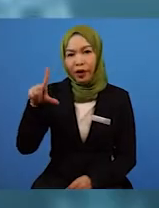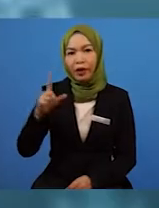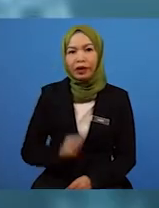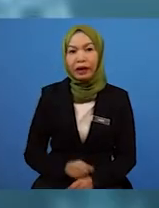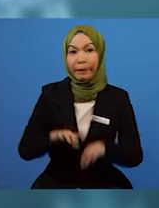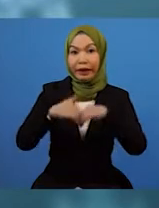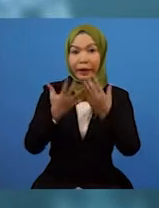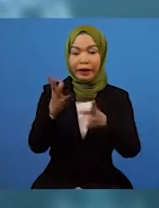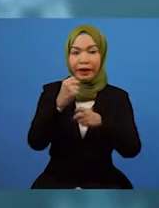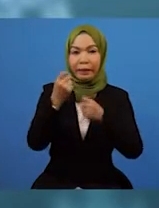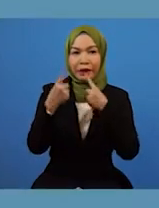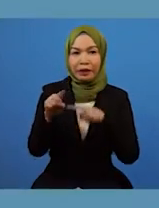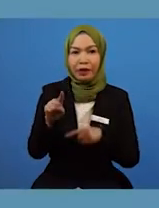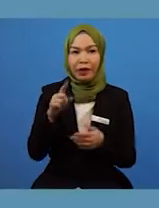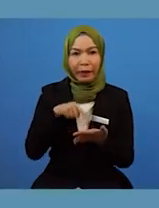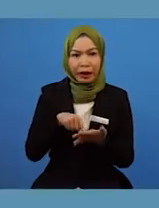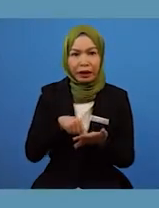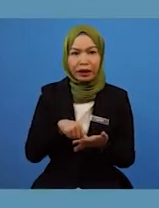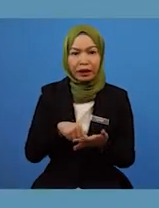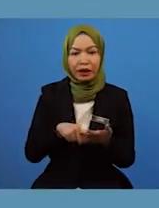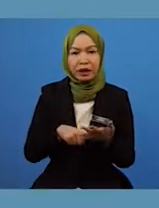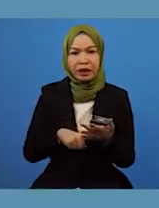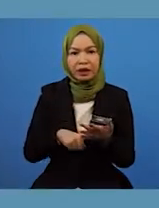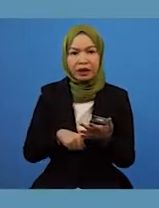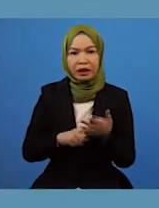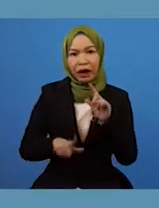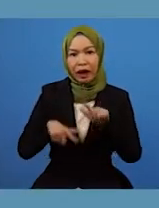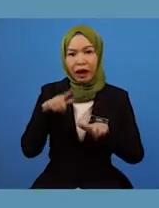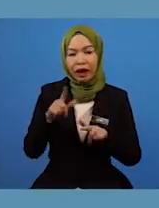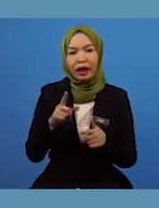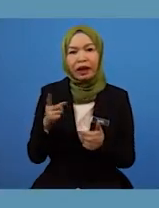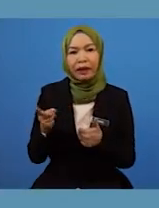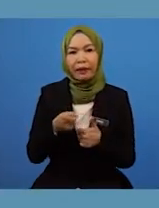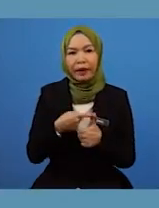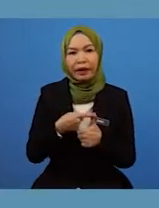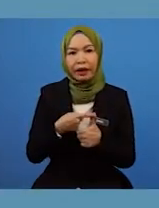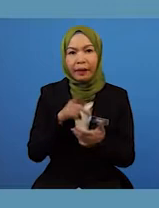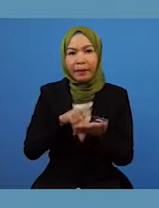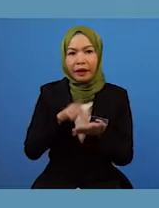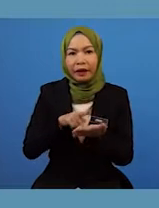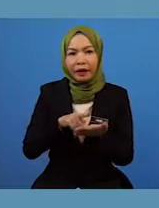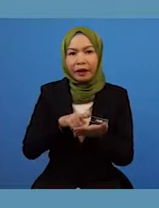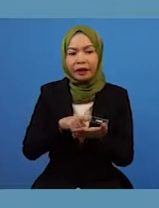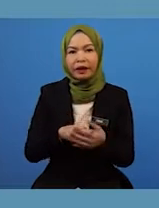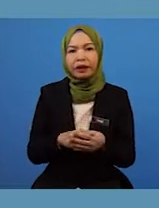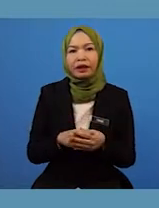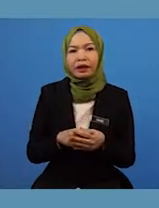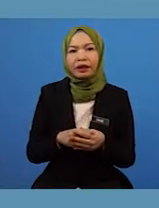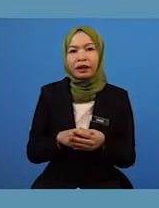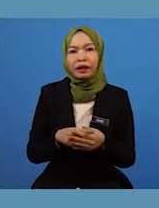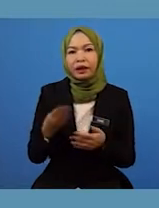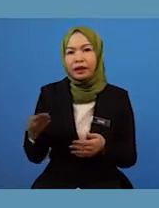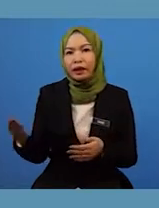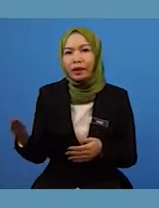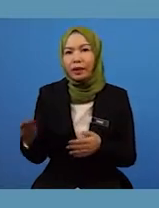Bagaimana dapat jawapan ini? Langkah pertama, kita kira bilangan mol bahan api